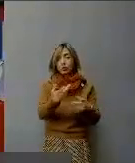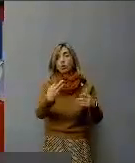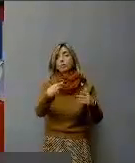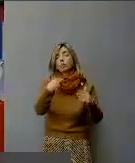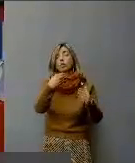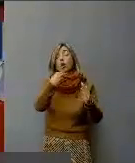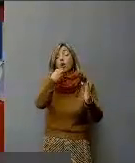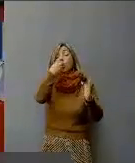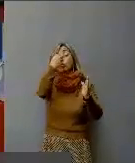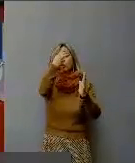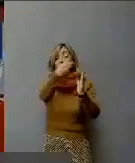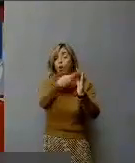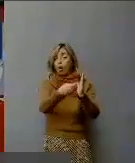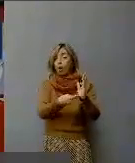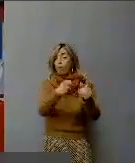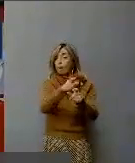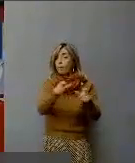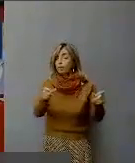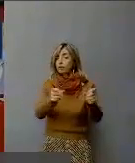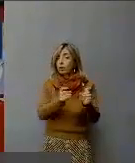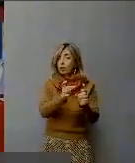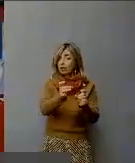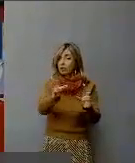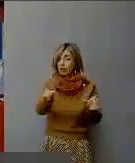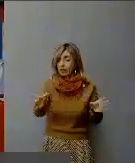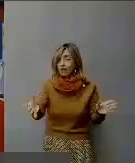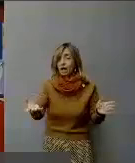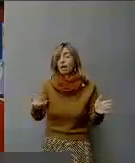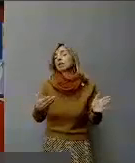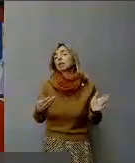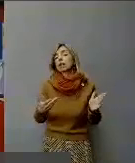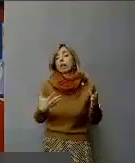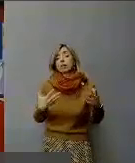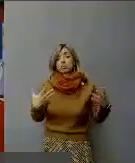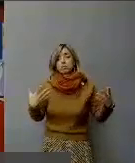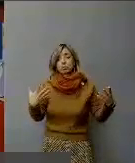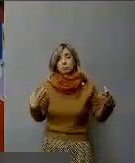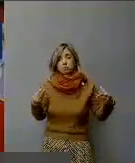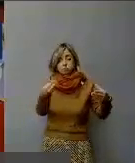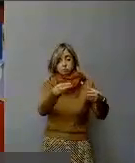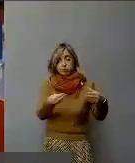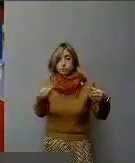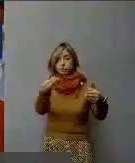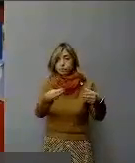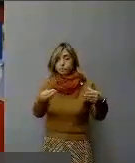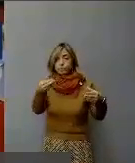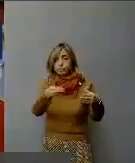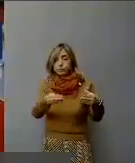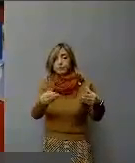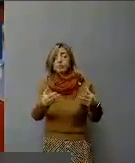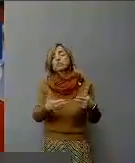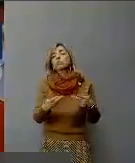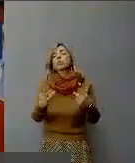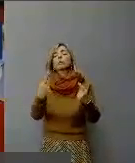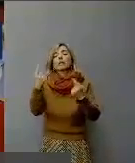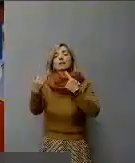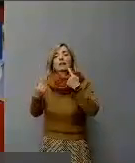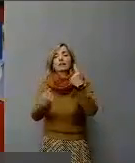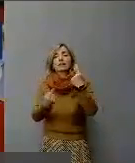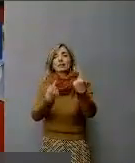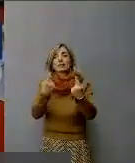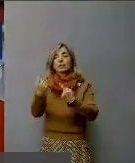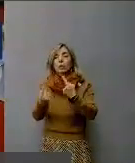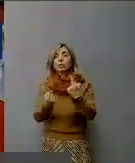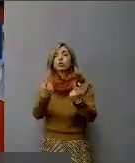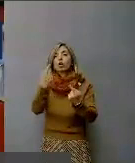che è in mano alla procura a tutto al tribunale e alla situazione esatta della